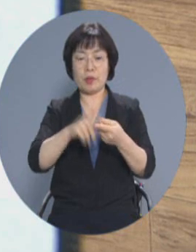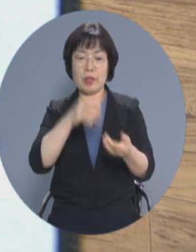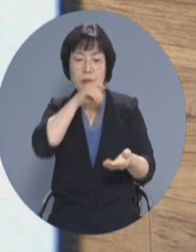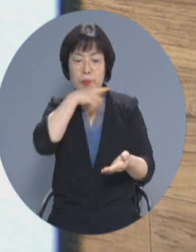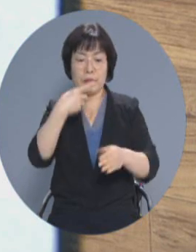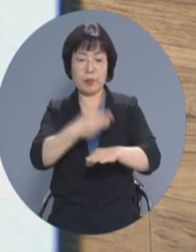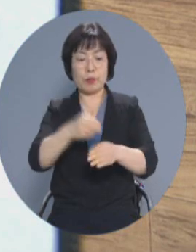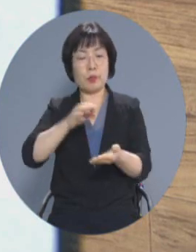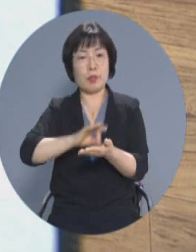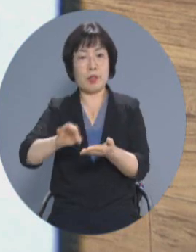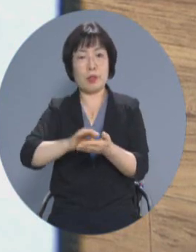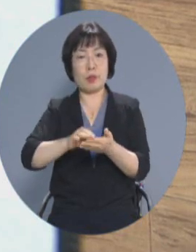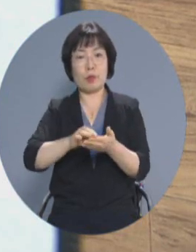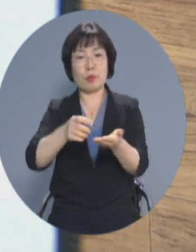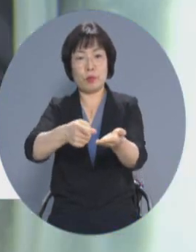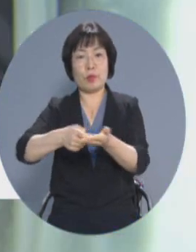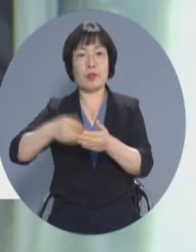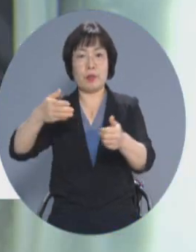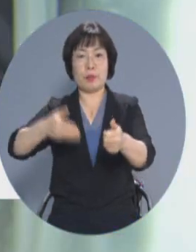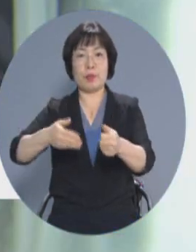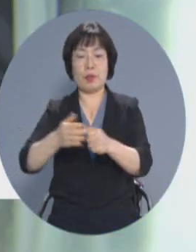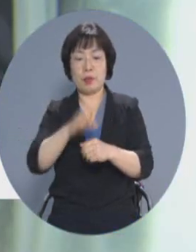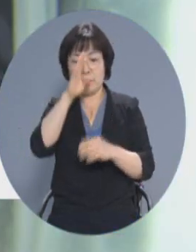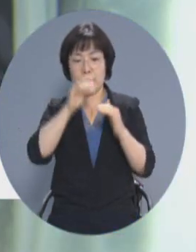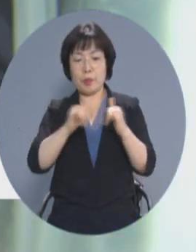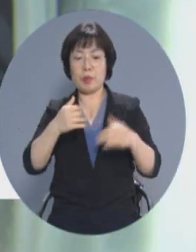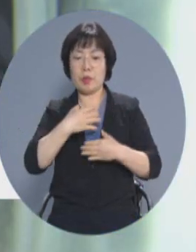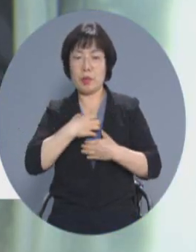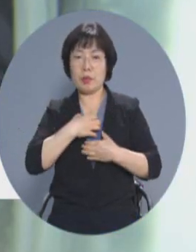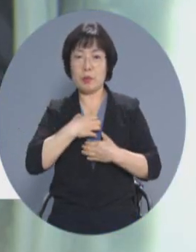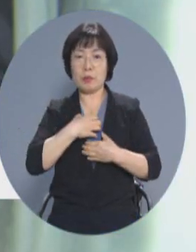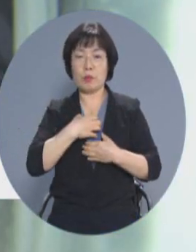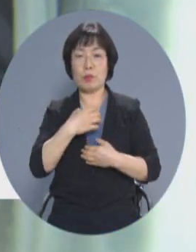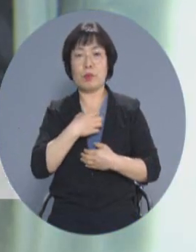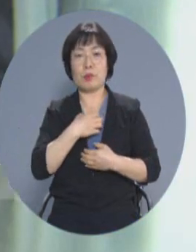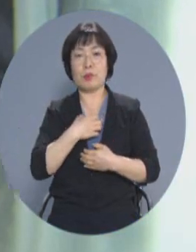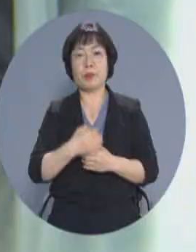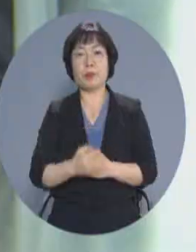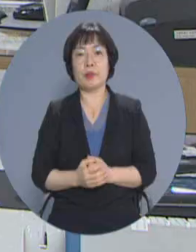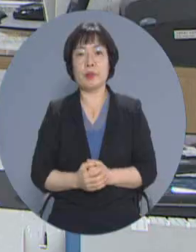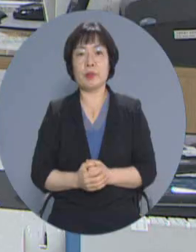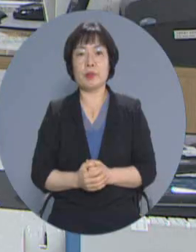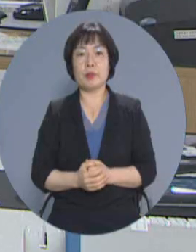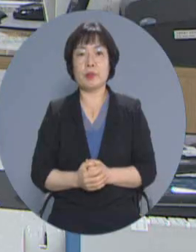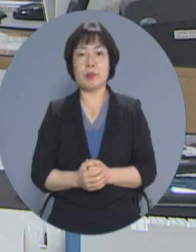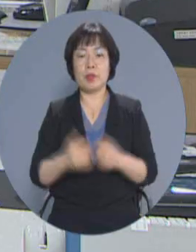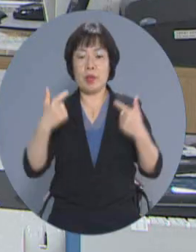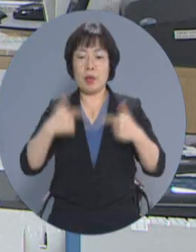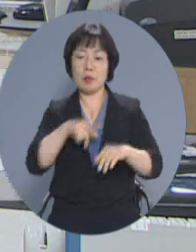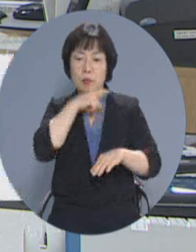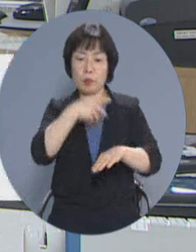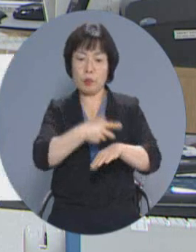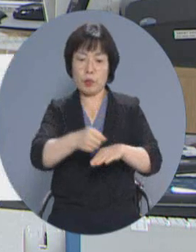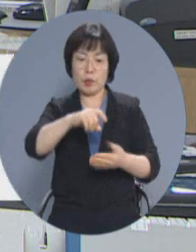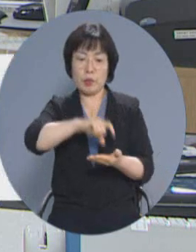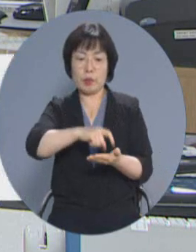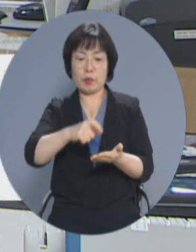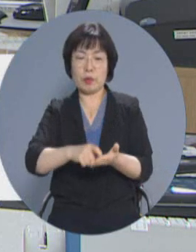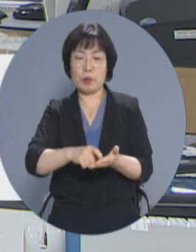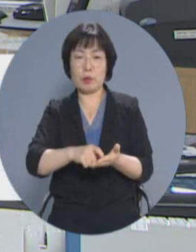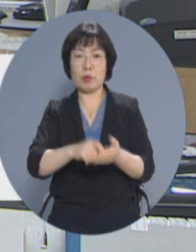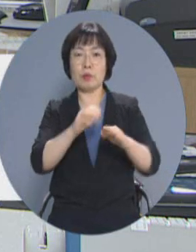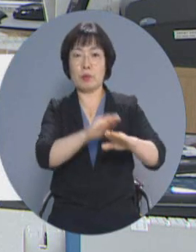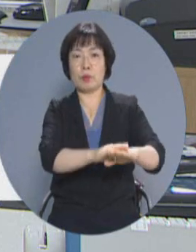자제하는 요청까지 할 정도이기 때문에 환자들의 안전도 위협받을 수 있습니다. 항상 혈액은 적정량을 보유하고